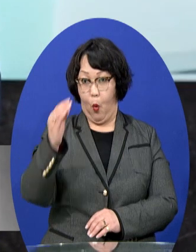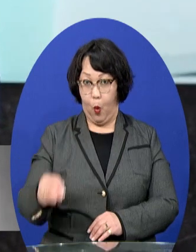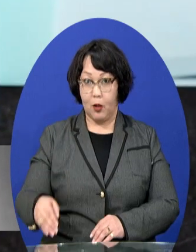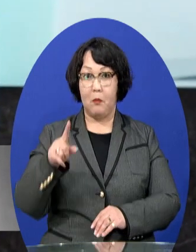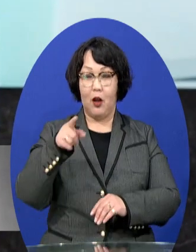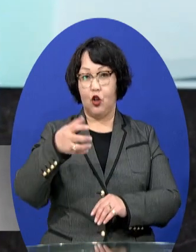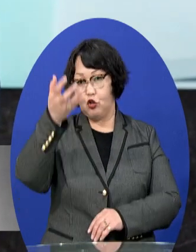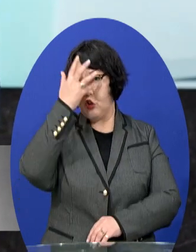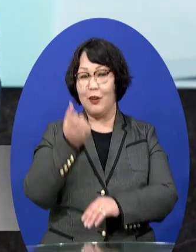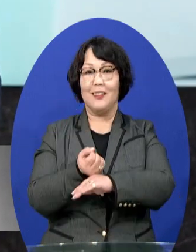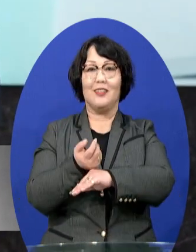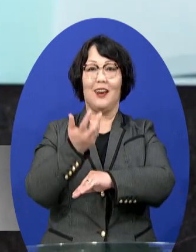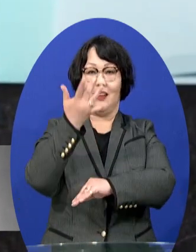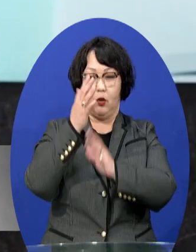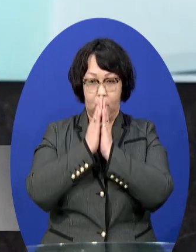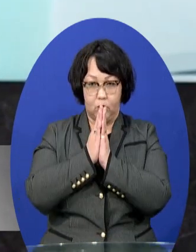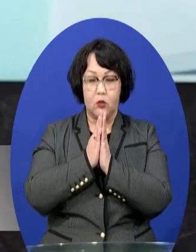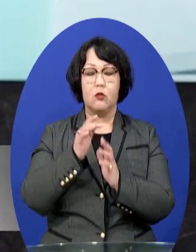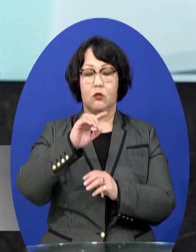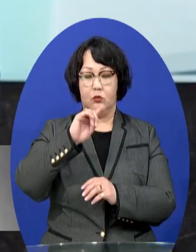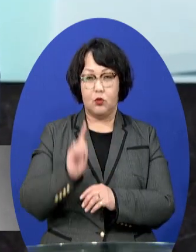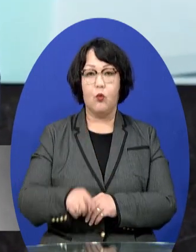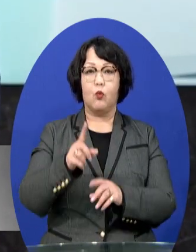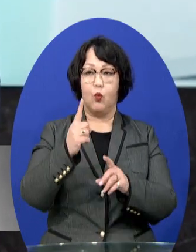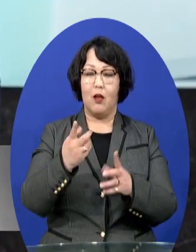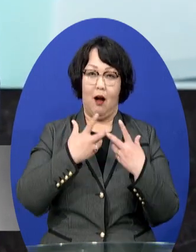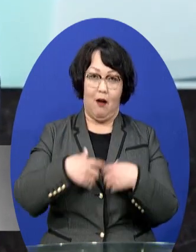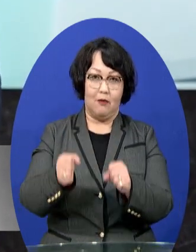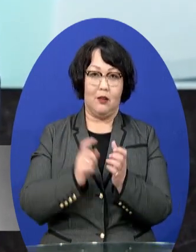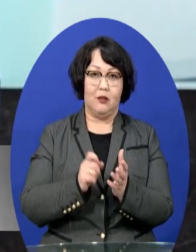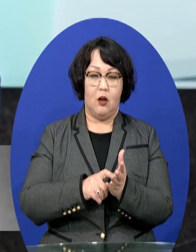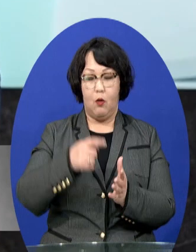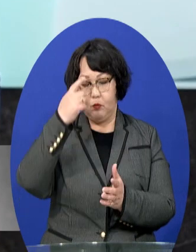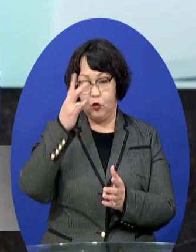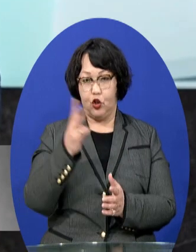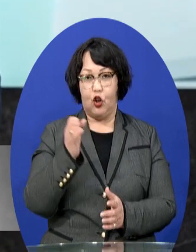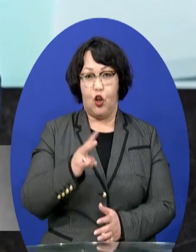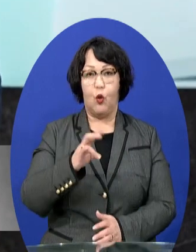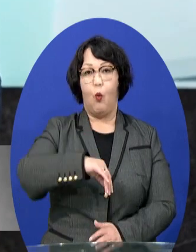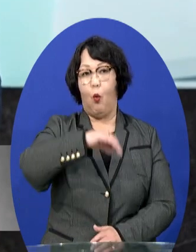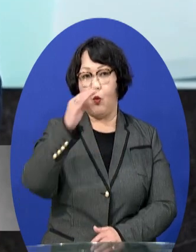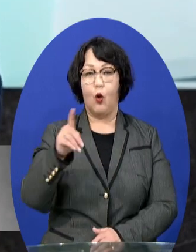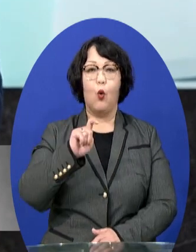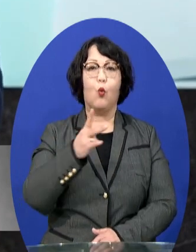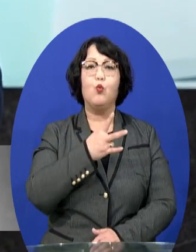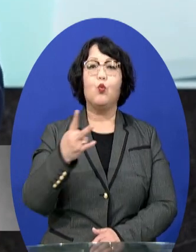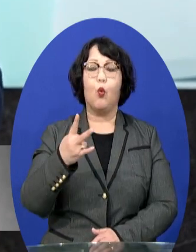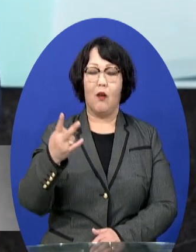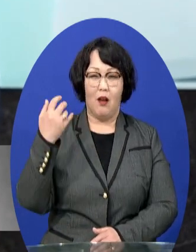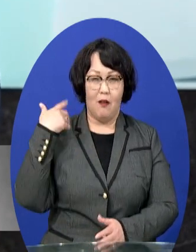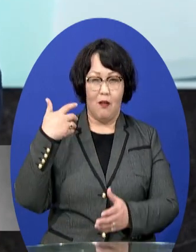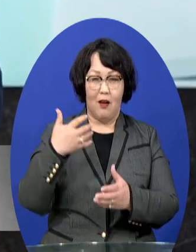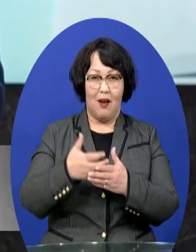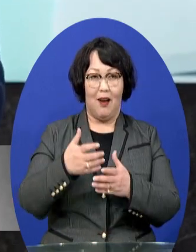болох зарилгыг буулгалаа хүлээн авахдоо. Ноён уул бол монголчуудын өвөг, хүннүү дээдсийн алтан шарил мөр